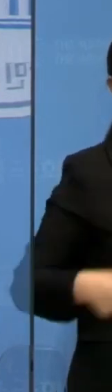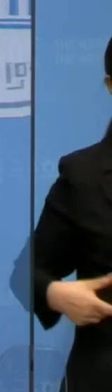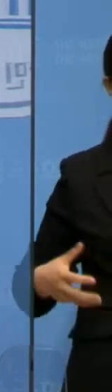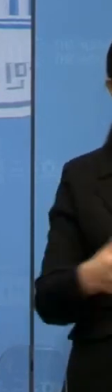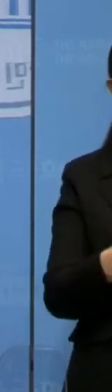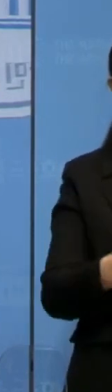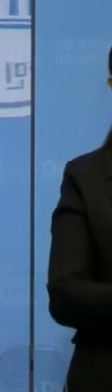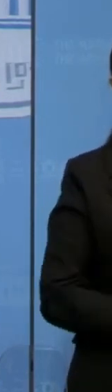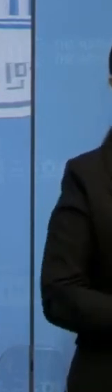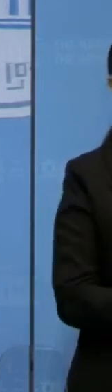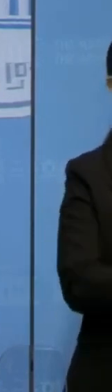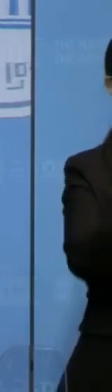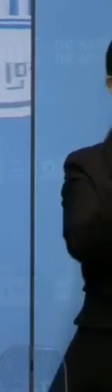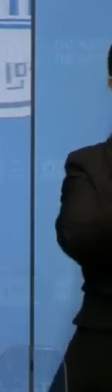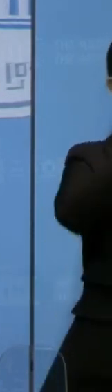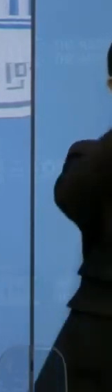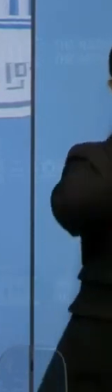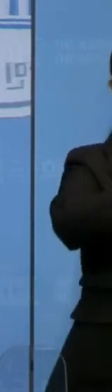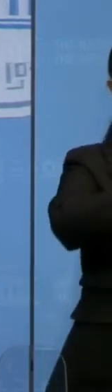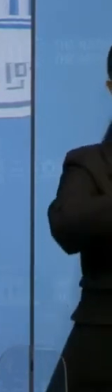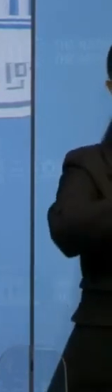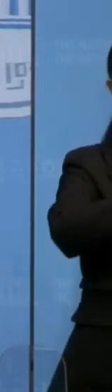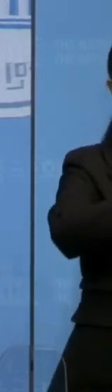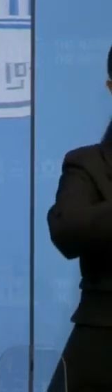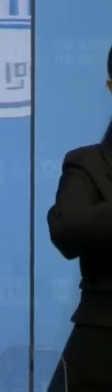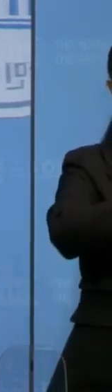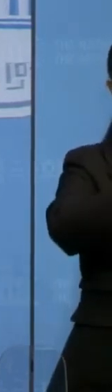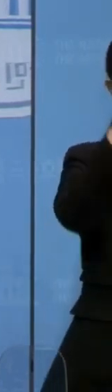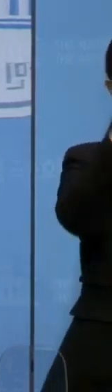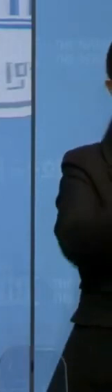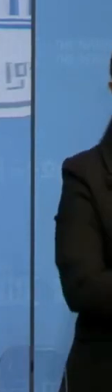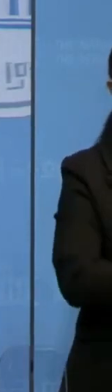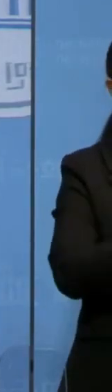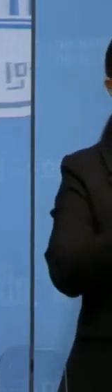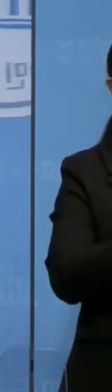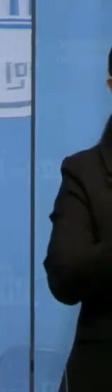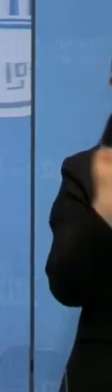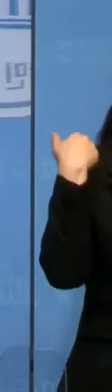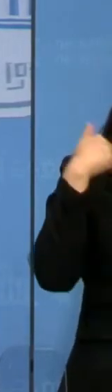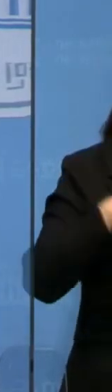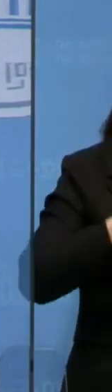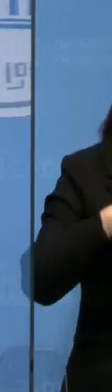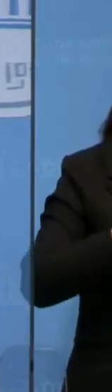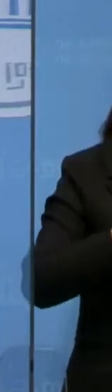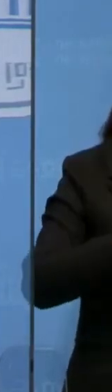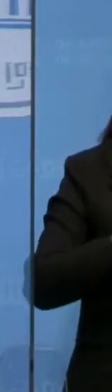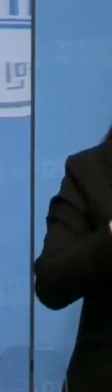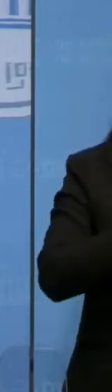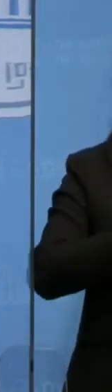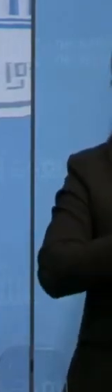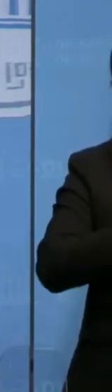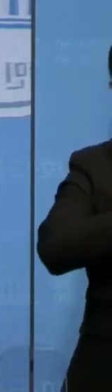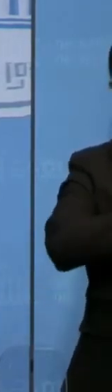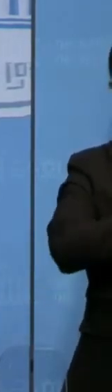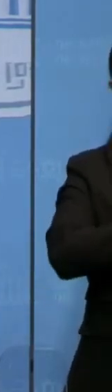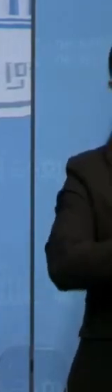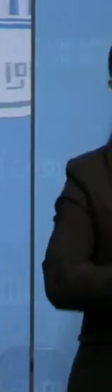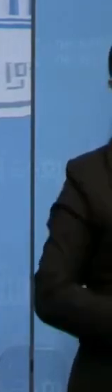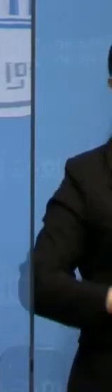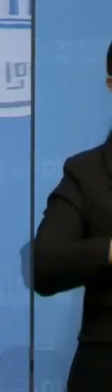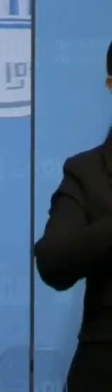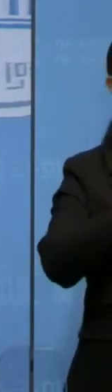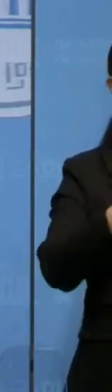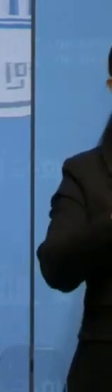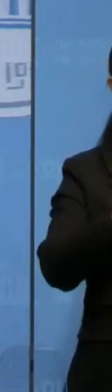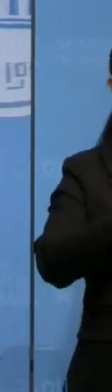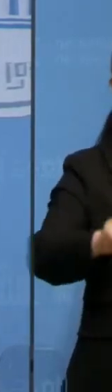제복을 선거 패배를 깊게 성찰하고 수습 하겠읍니다 국민 속으로